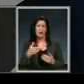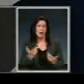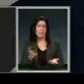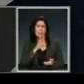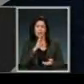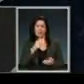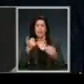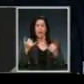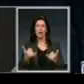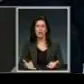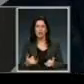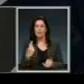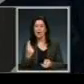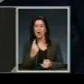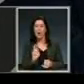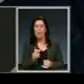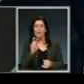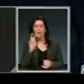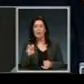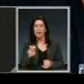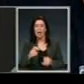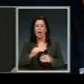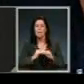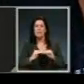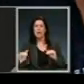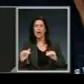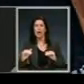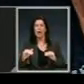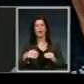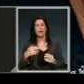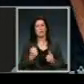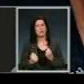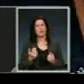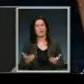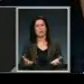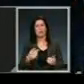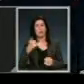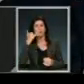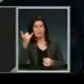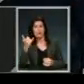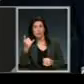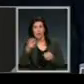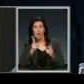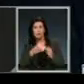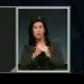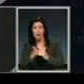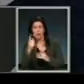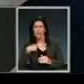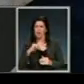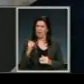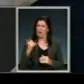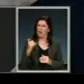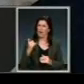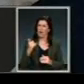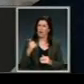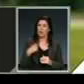כל מדרגה, כל מדרכה זה אקוטי, אני מתקשר למקום. יש לכם כניסה? בטח, זה נגיש, אני בא. לא, סתם, זה